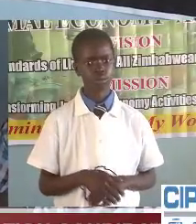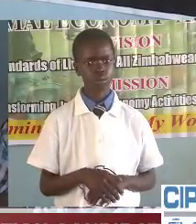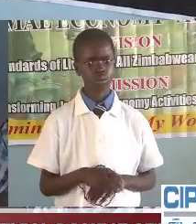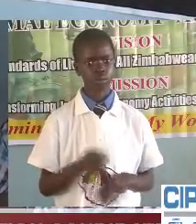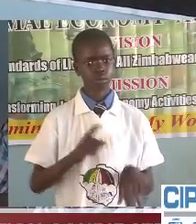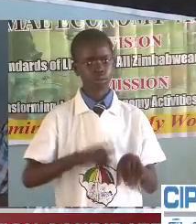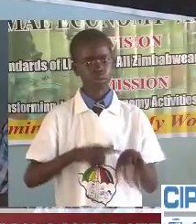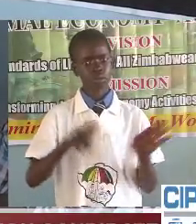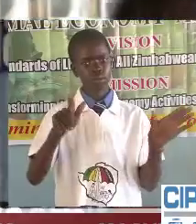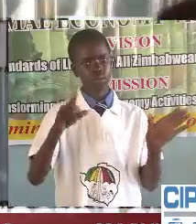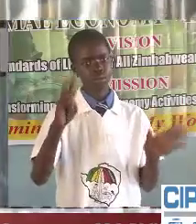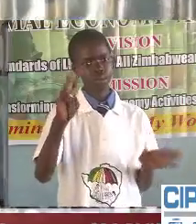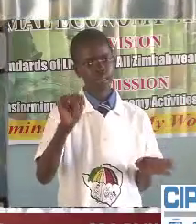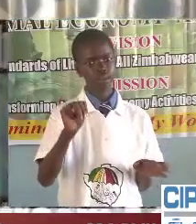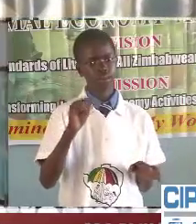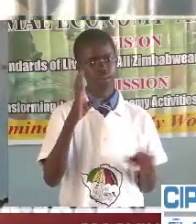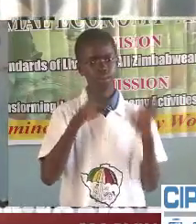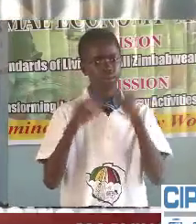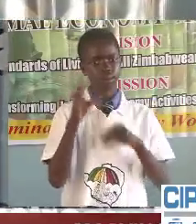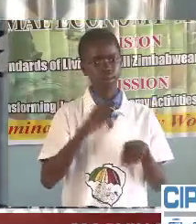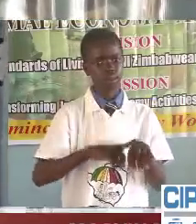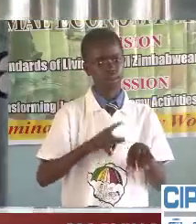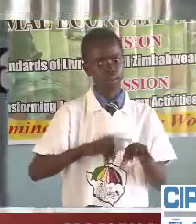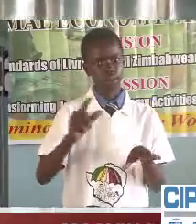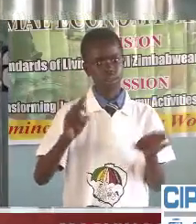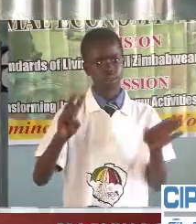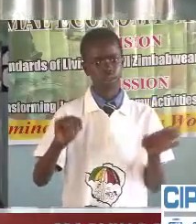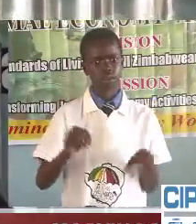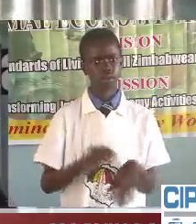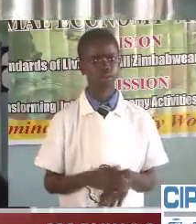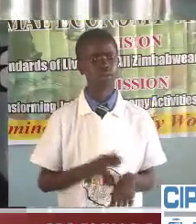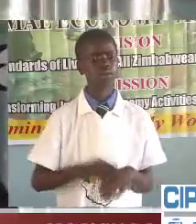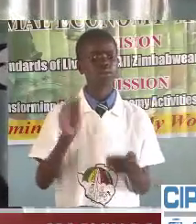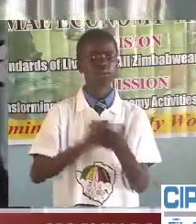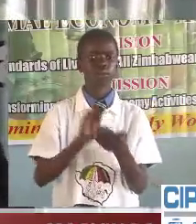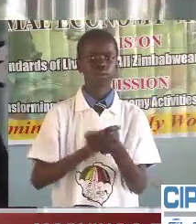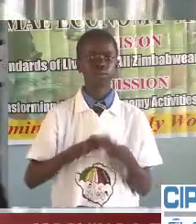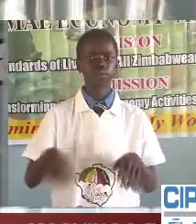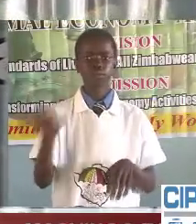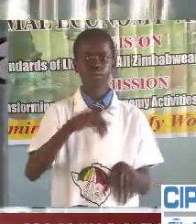Makadini vabereki. Ini ndinoinzwa Kamurai Mutindi.